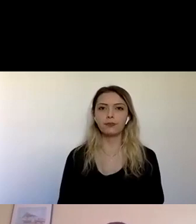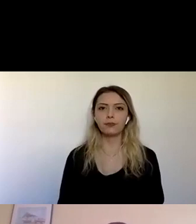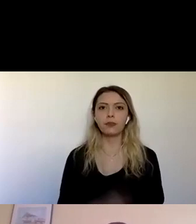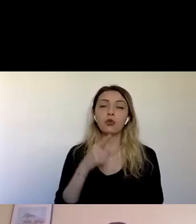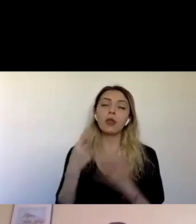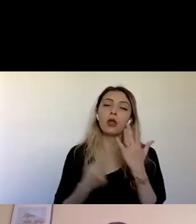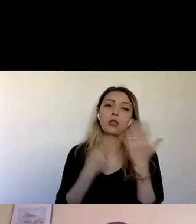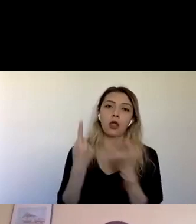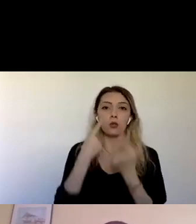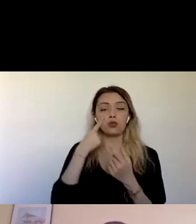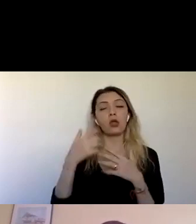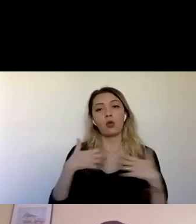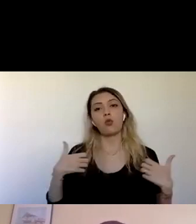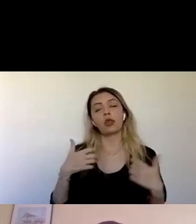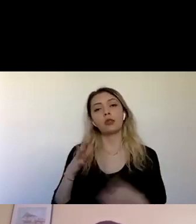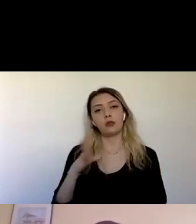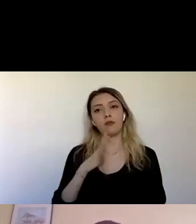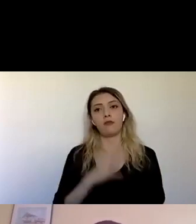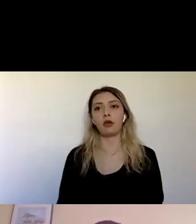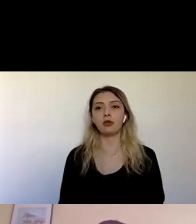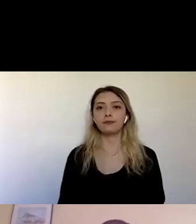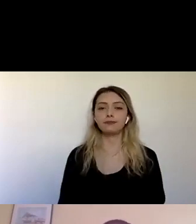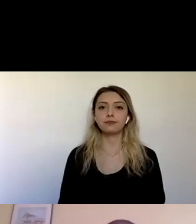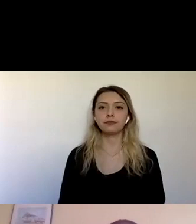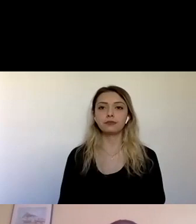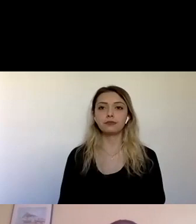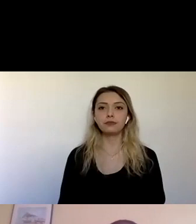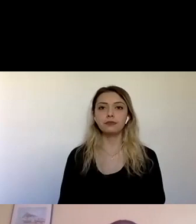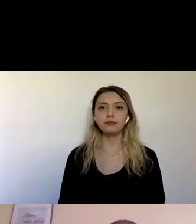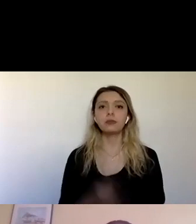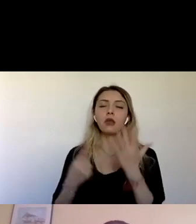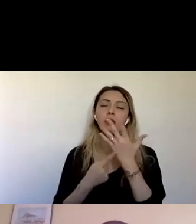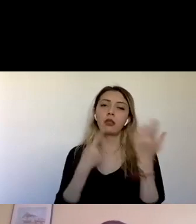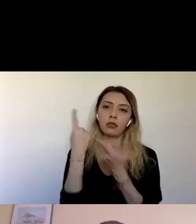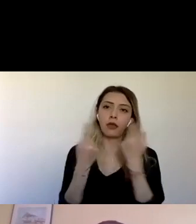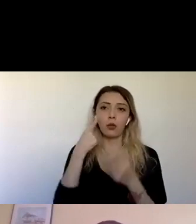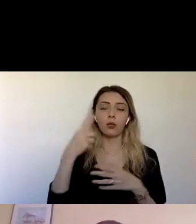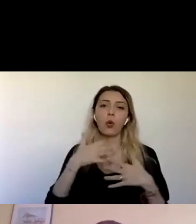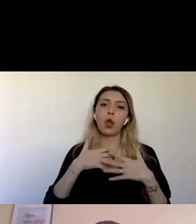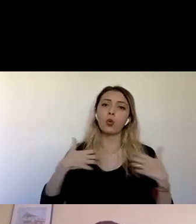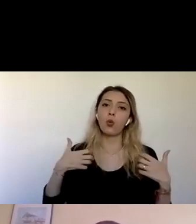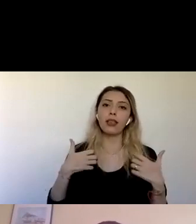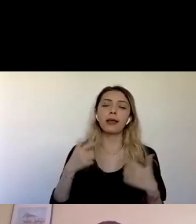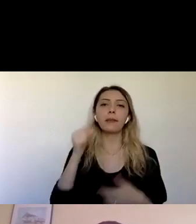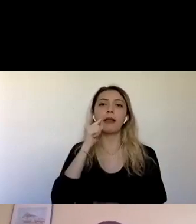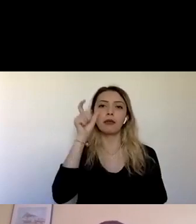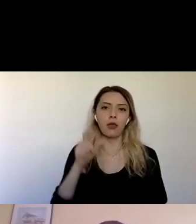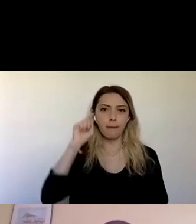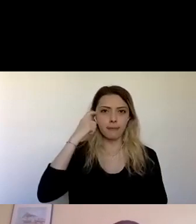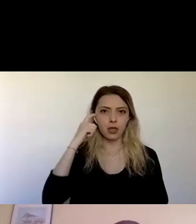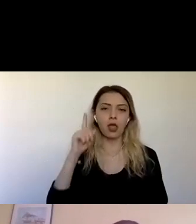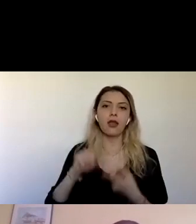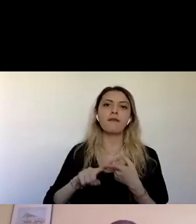elbette. Dijital güvenlik dediğimiz şey de aslında biraz kişisel verilerden ve mahremiyetten giriyor. Ama dijitale geçmeden önce